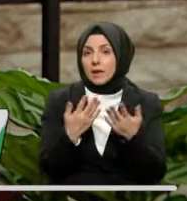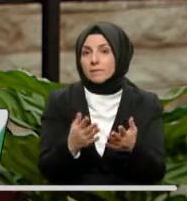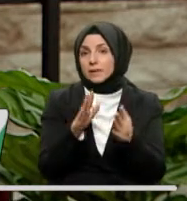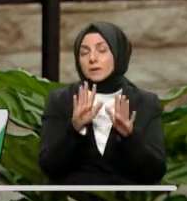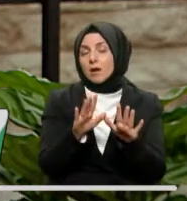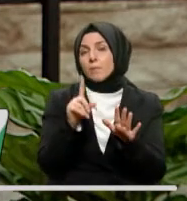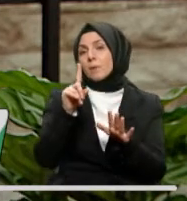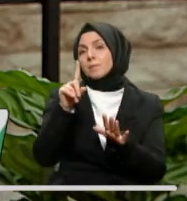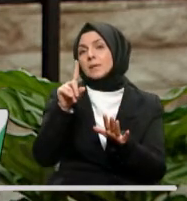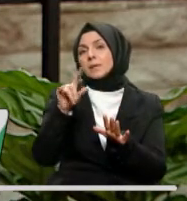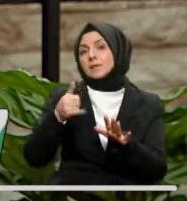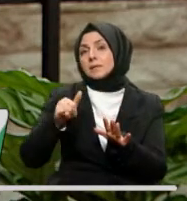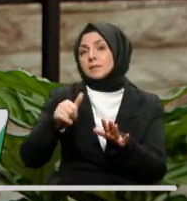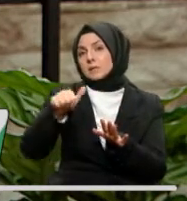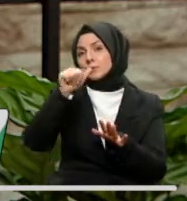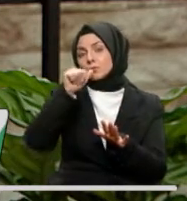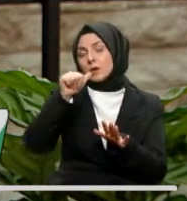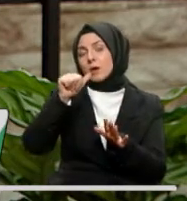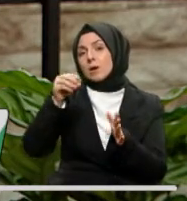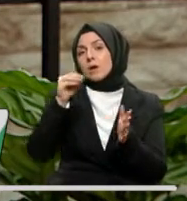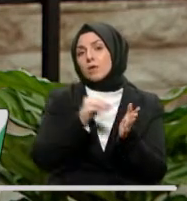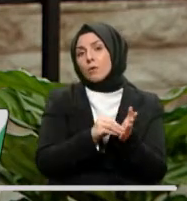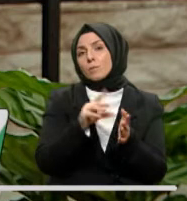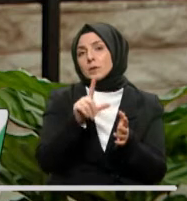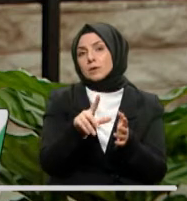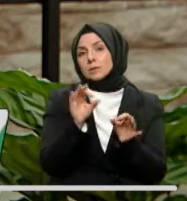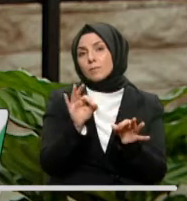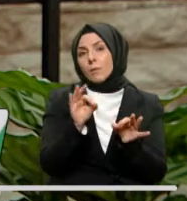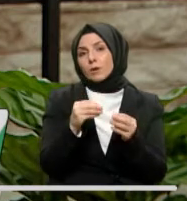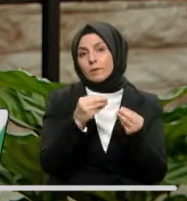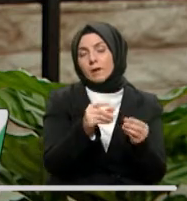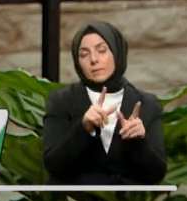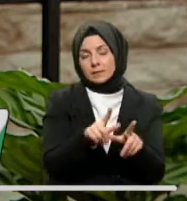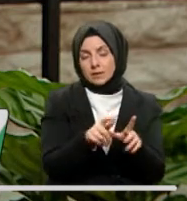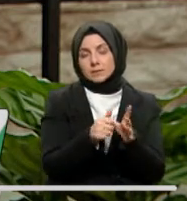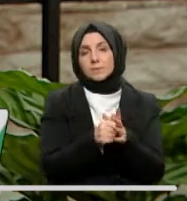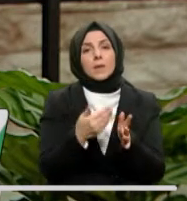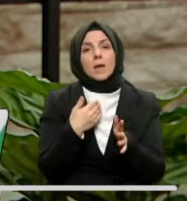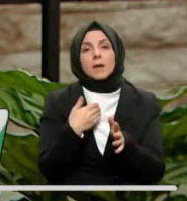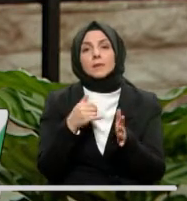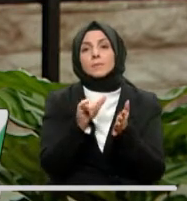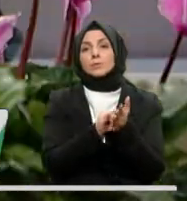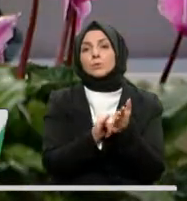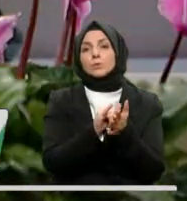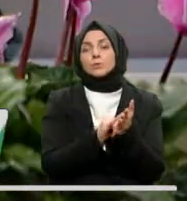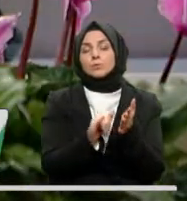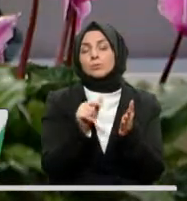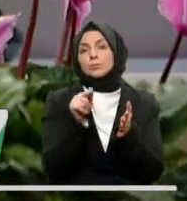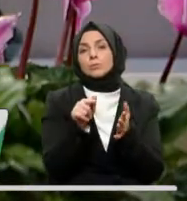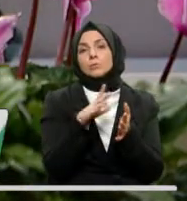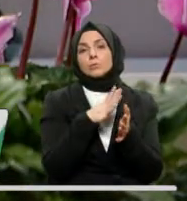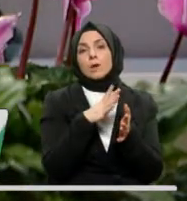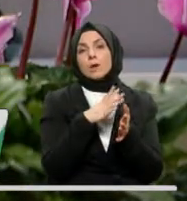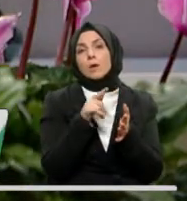Muz kabuğu nasıl kullanırsınız Muz kabuğu fosfor potasyum magnezyum açısından zengin benim YouTube kanalımda Bu sırada başına sıkılan çok